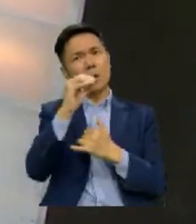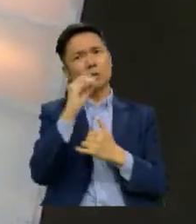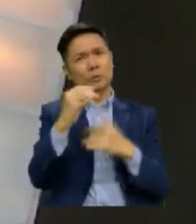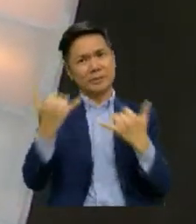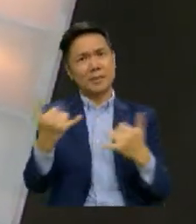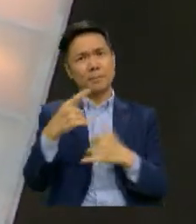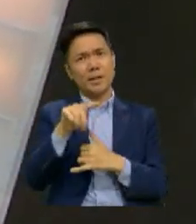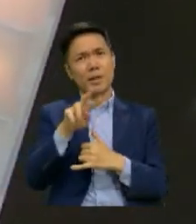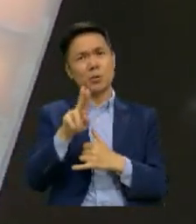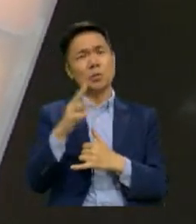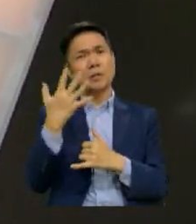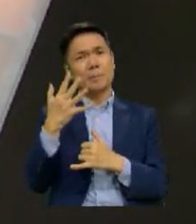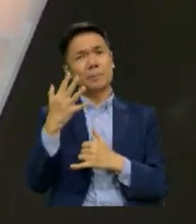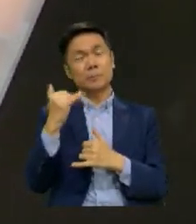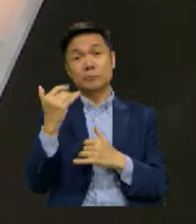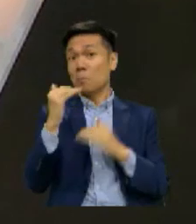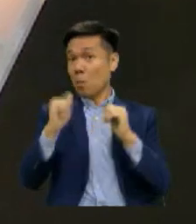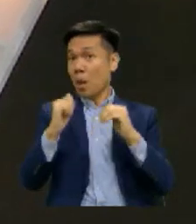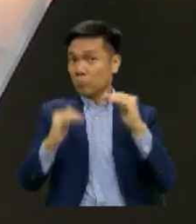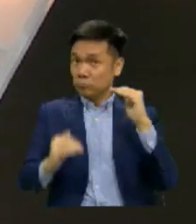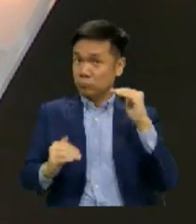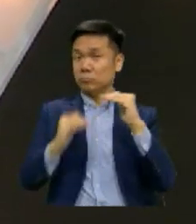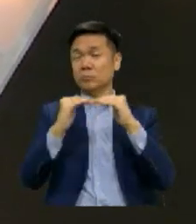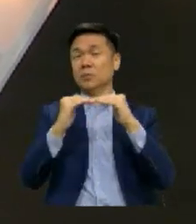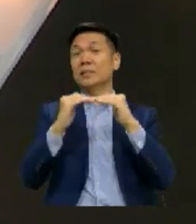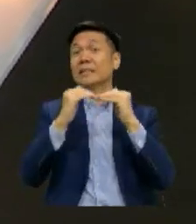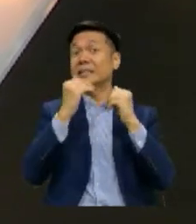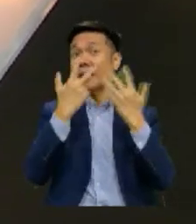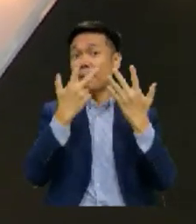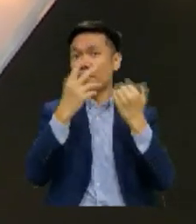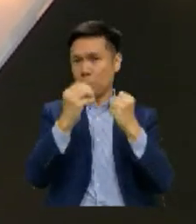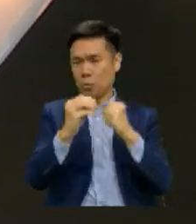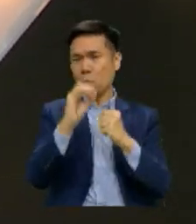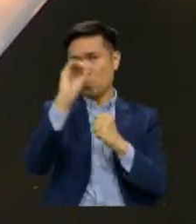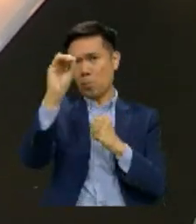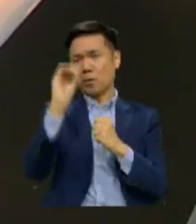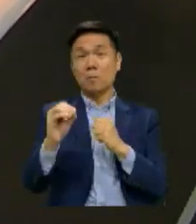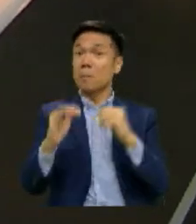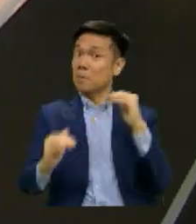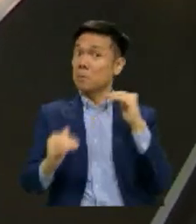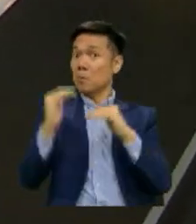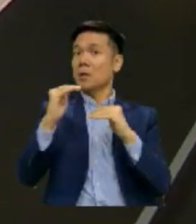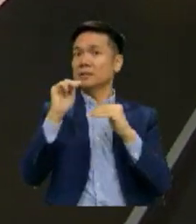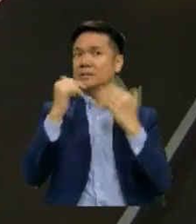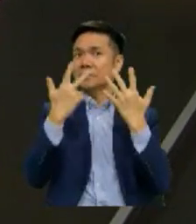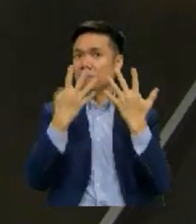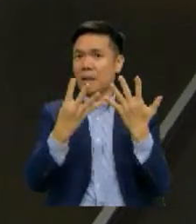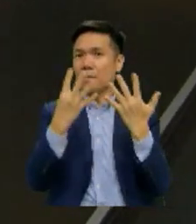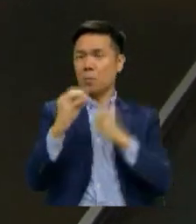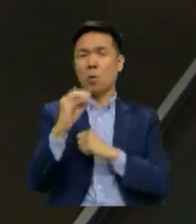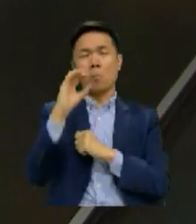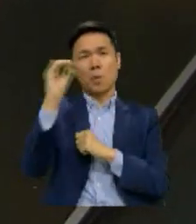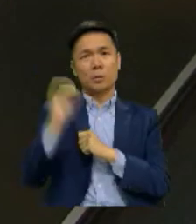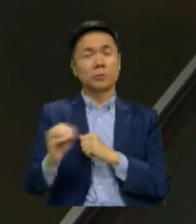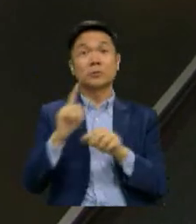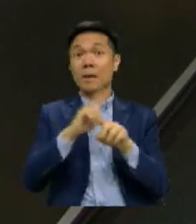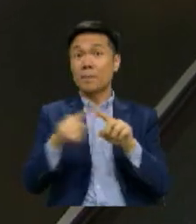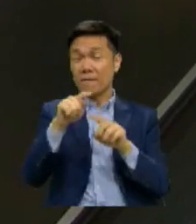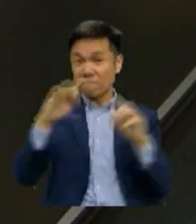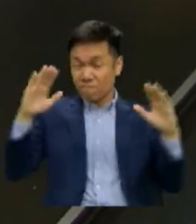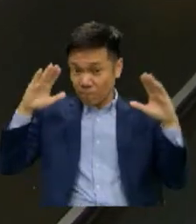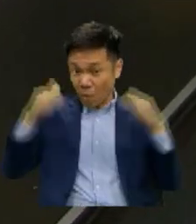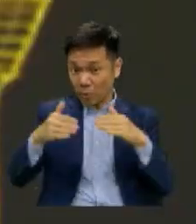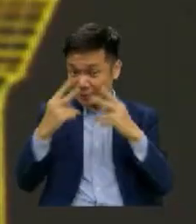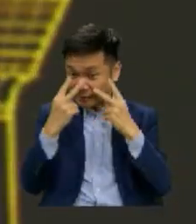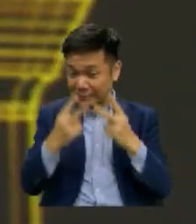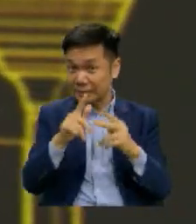telah mengundi Bagong ke-15 ini mampu mencegah hingga 80 ratus bahkan 90 ratus namun kita perlu beri tumpuan